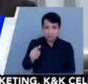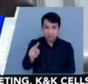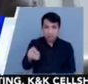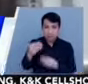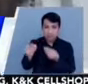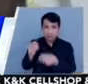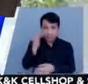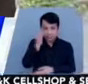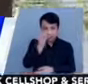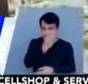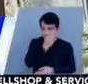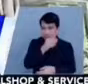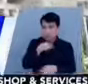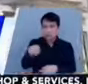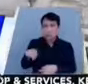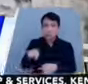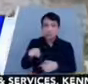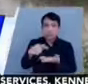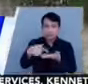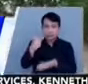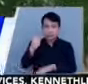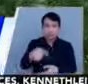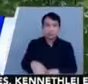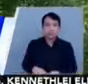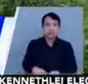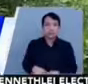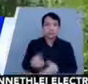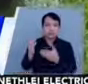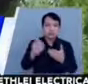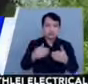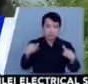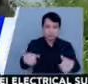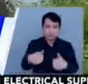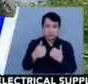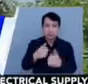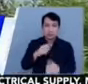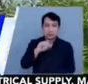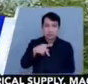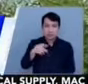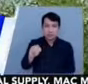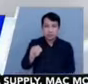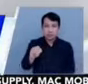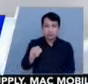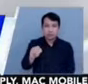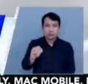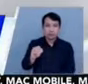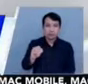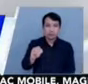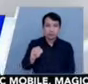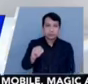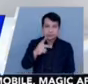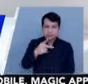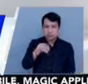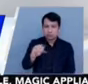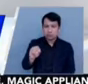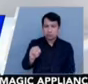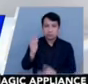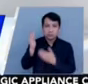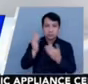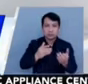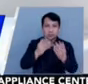sa kanyang bayan sa Concepcion, Tarlac, nag-iwan ng hamon ang kanyang apong si Kiko Aquino D. Sa mga nagdadala raw ng galit